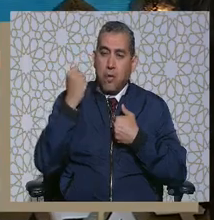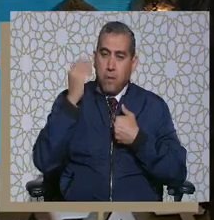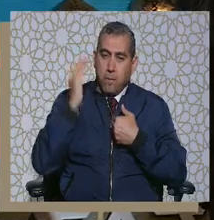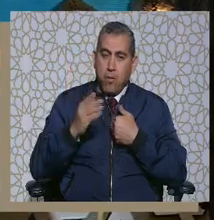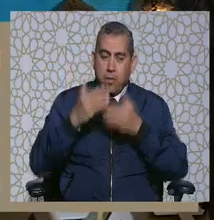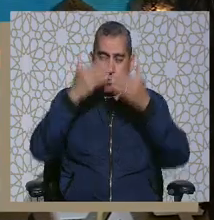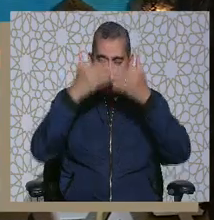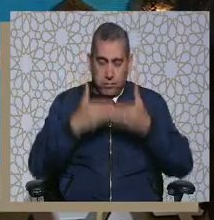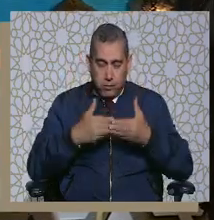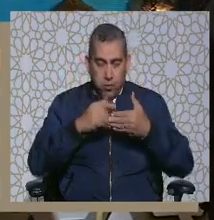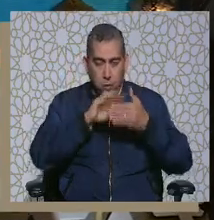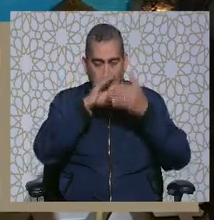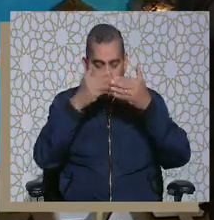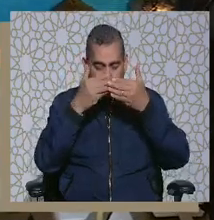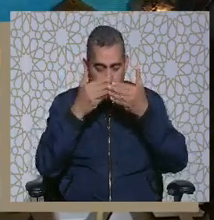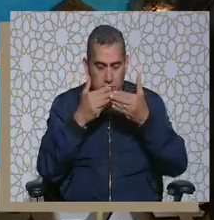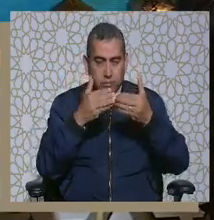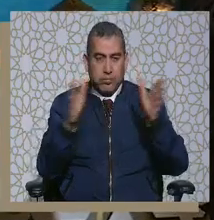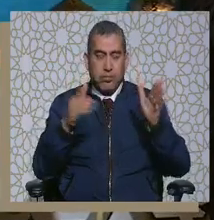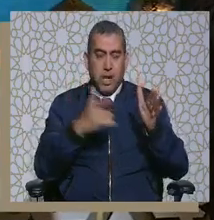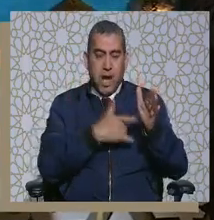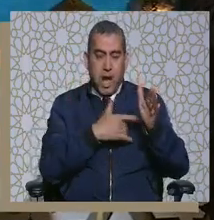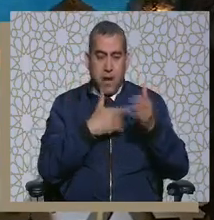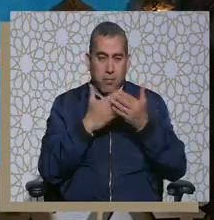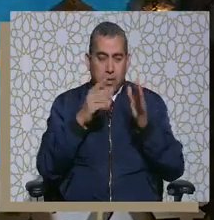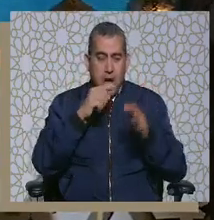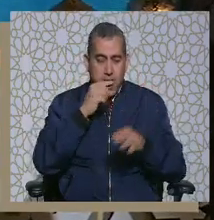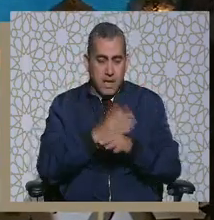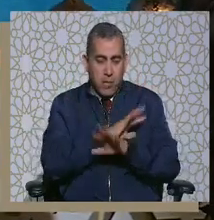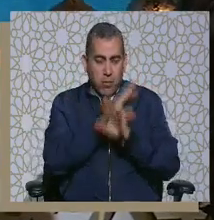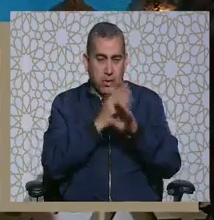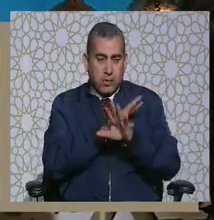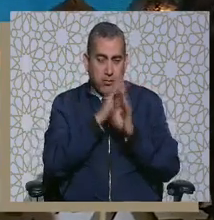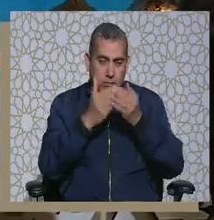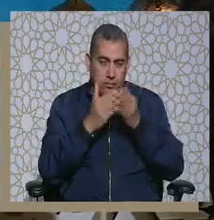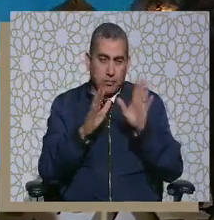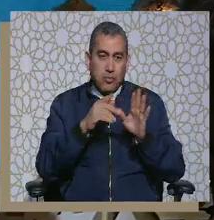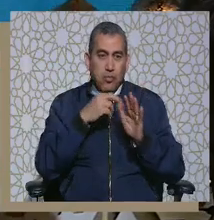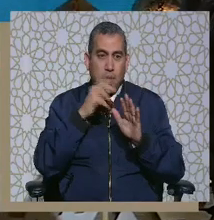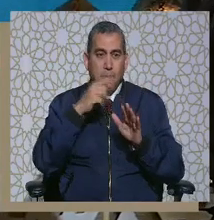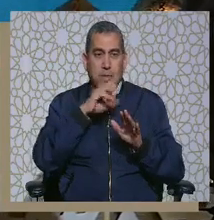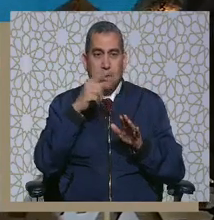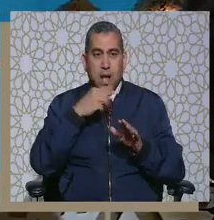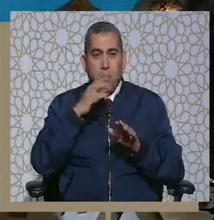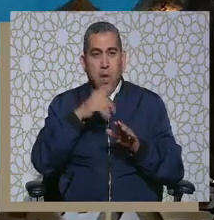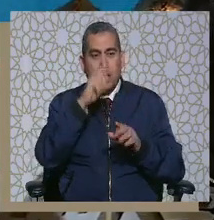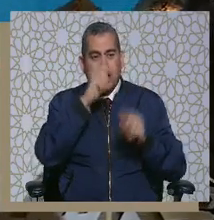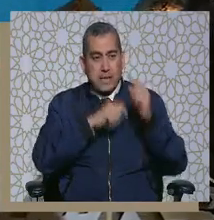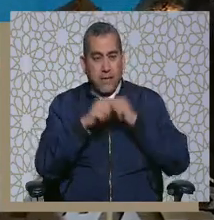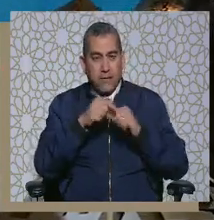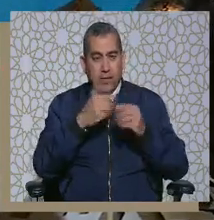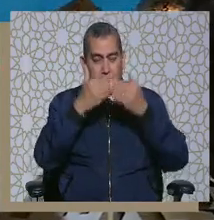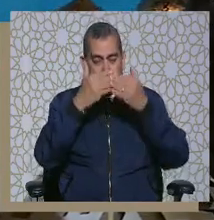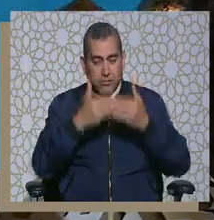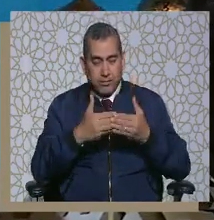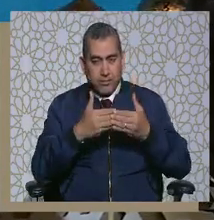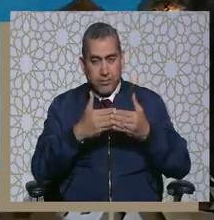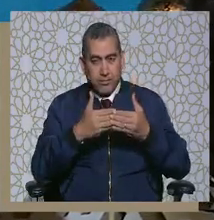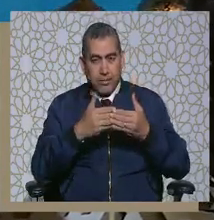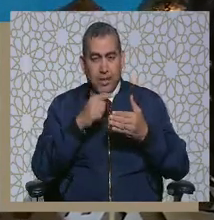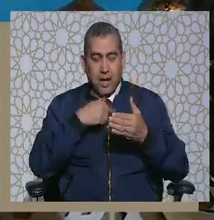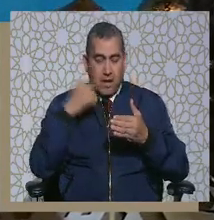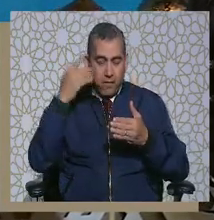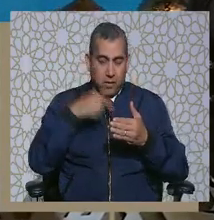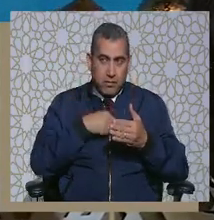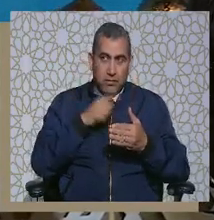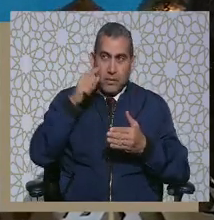اوهامي وتغسل قلبي من اوجاعي وتمنع عن افكاري سوء ظني